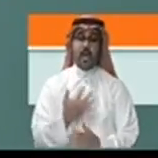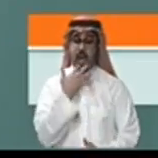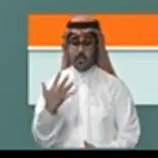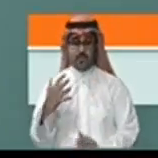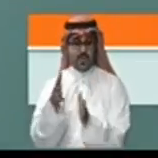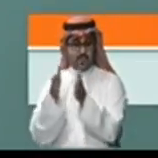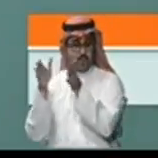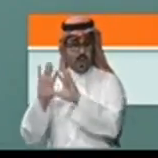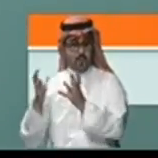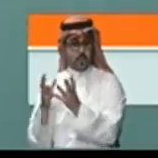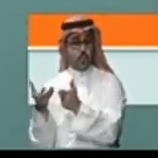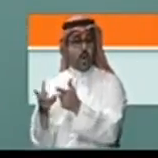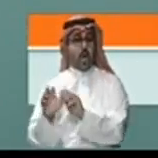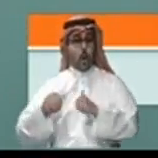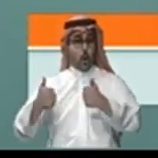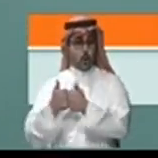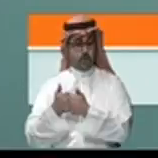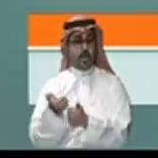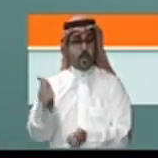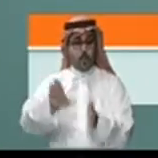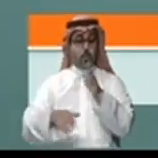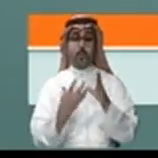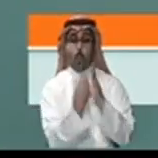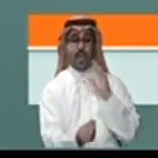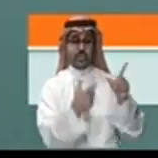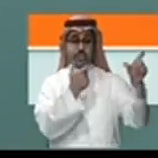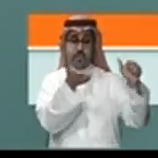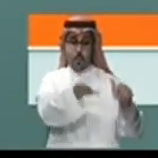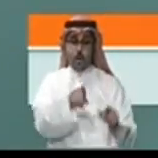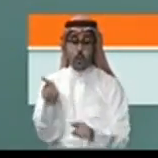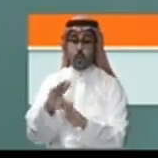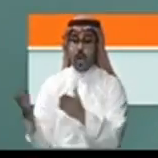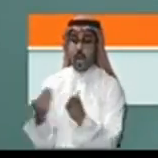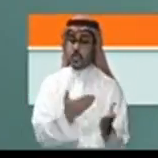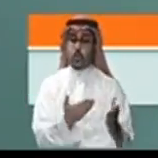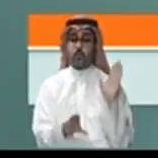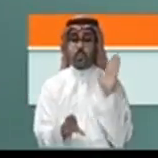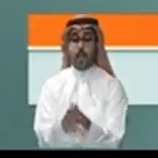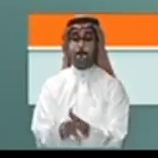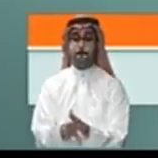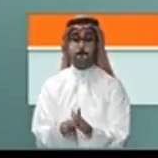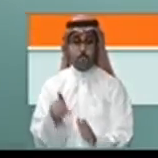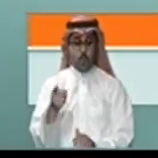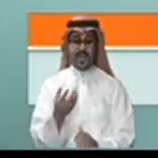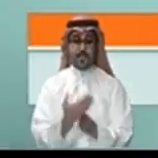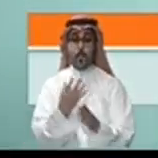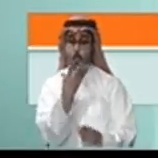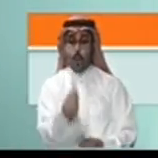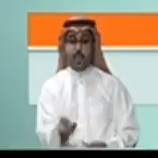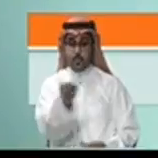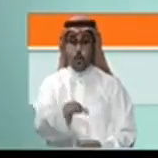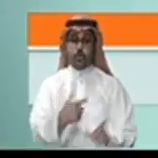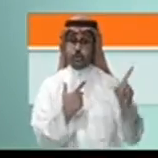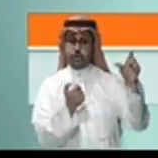السودانية وأسر وذوي الشهداء الذين ساهموا في الدفاع عن أرض اليمن من